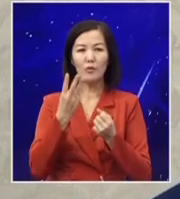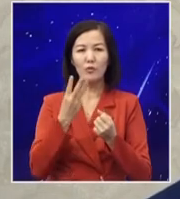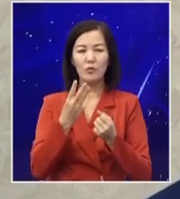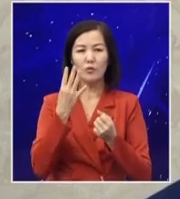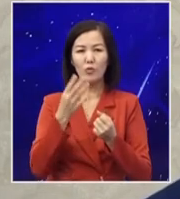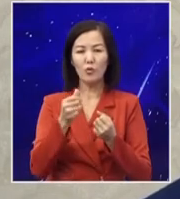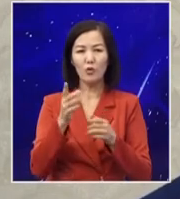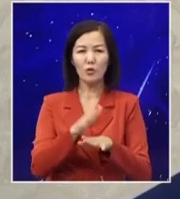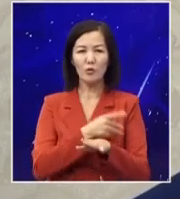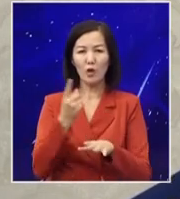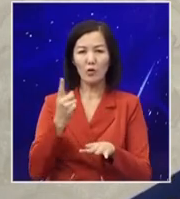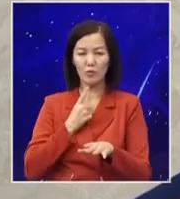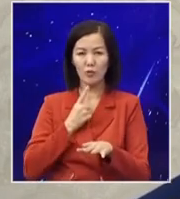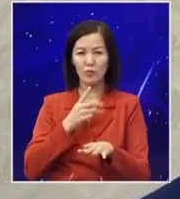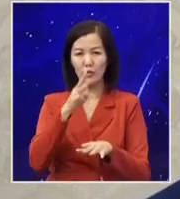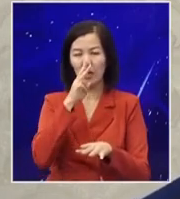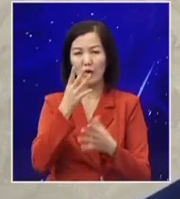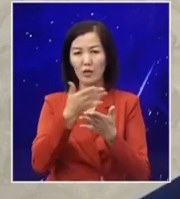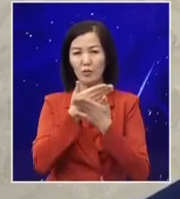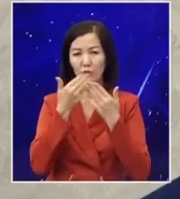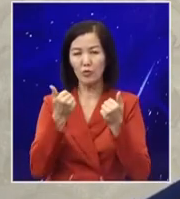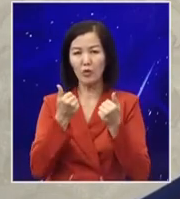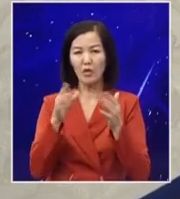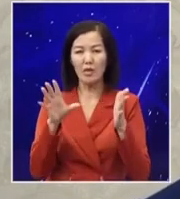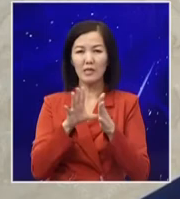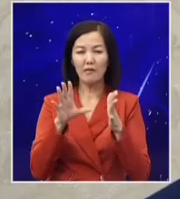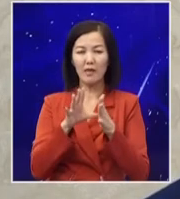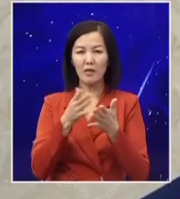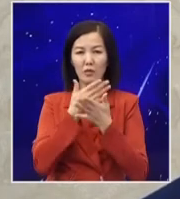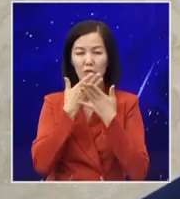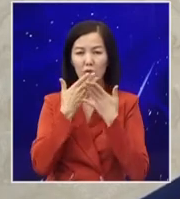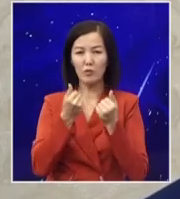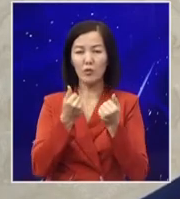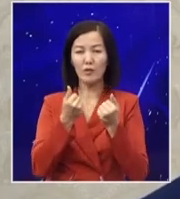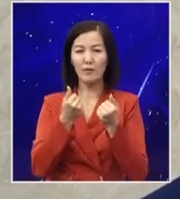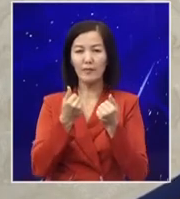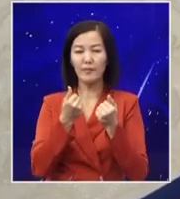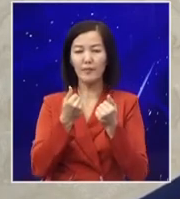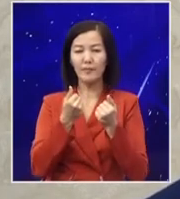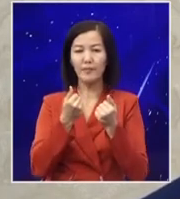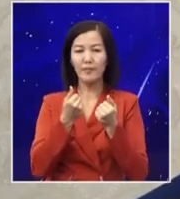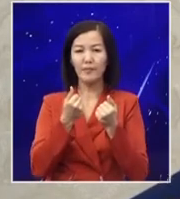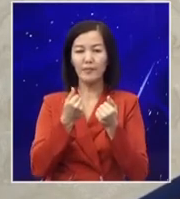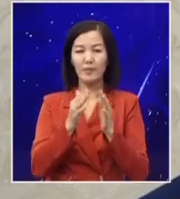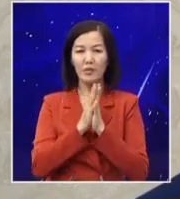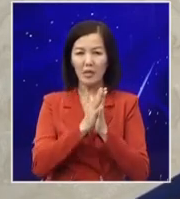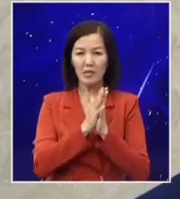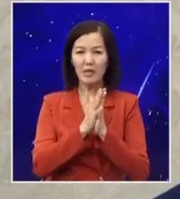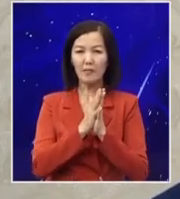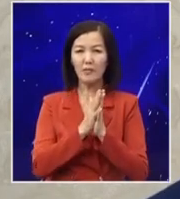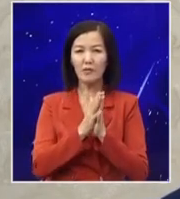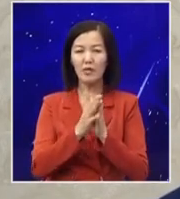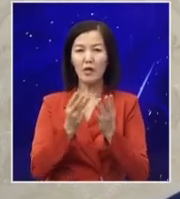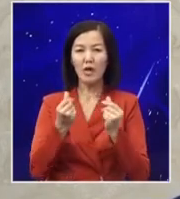Шесть-четыре таек пенсия ломай жрет. Она министерство-то бекутет, соған барып, чалынамыз, бізге көбірек